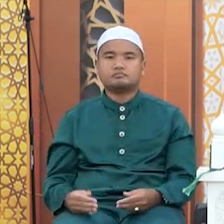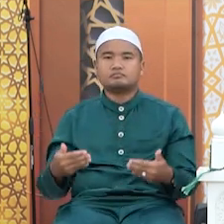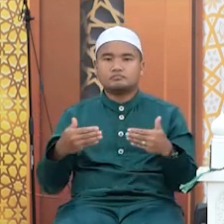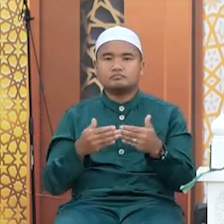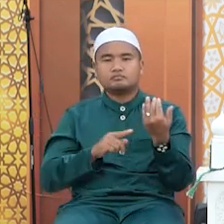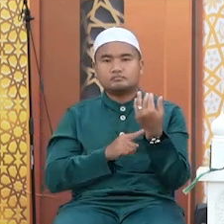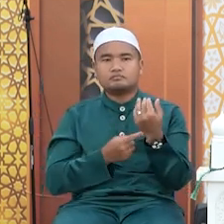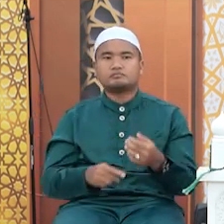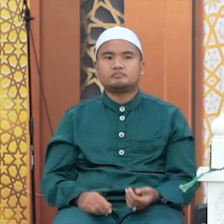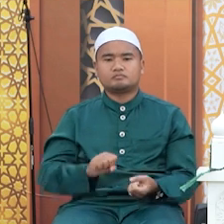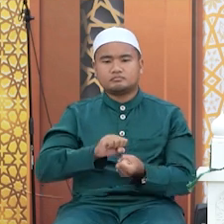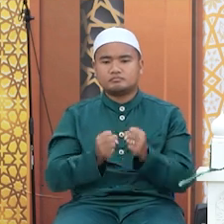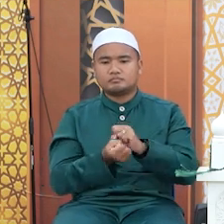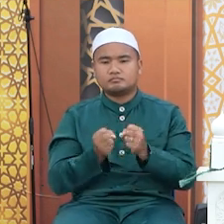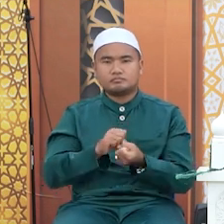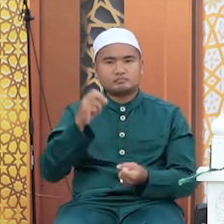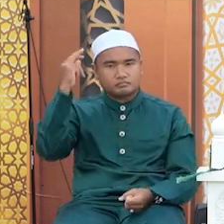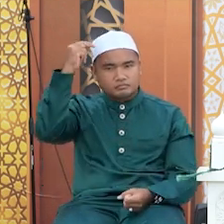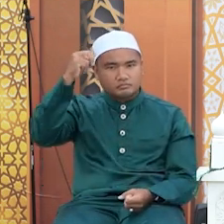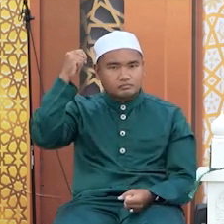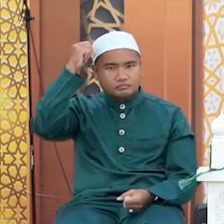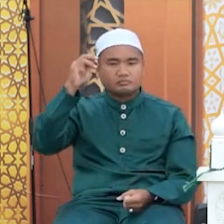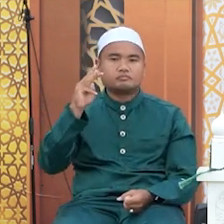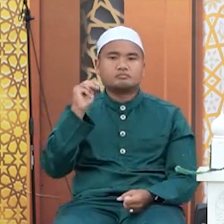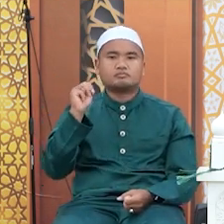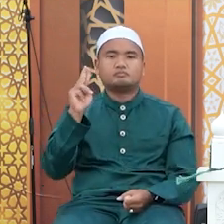Muaz bin Jabal, sebagaimana yang saya sebut,